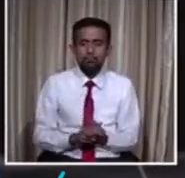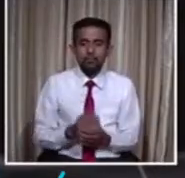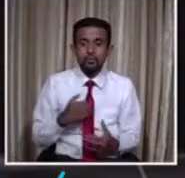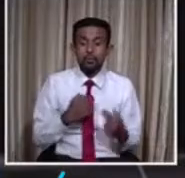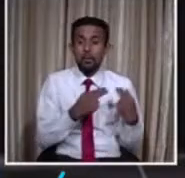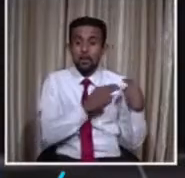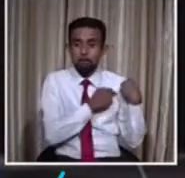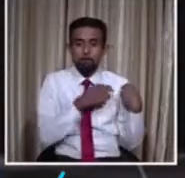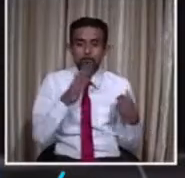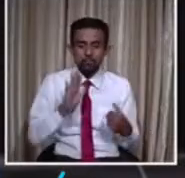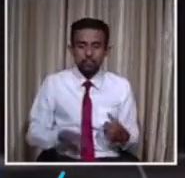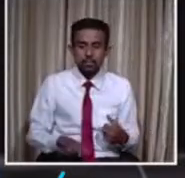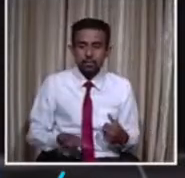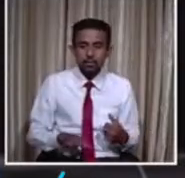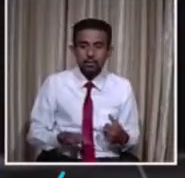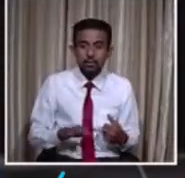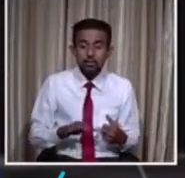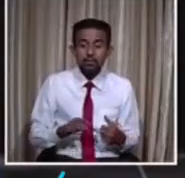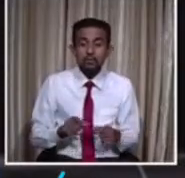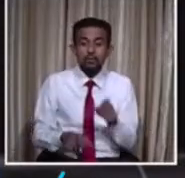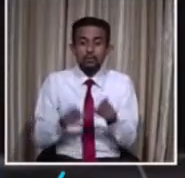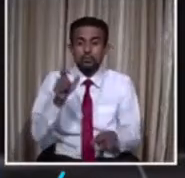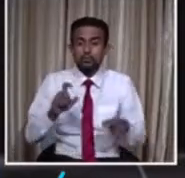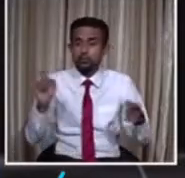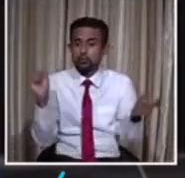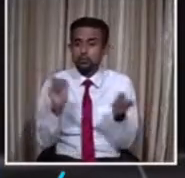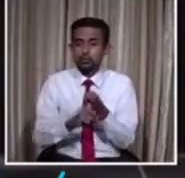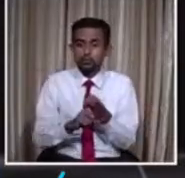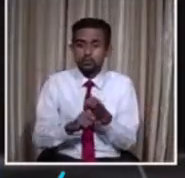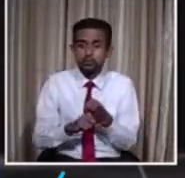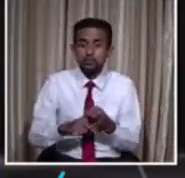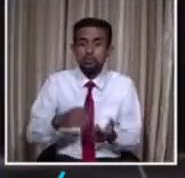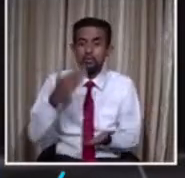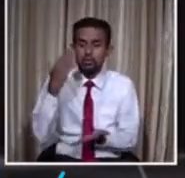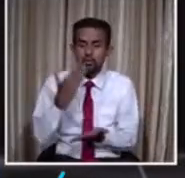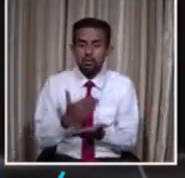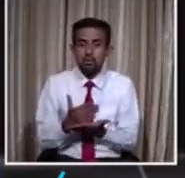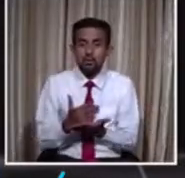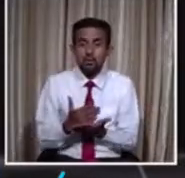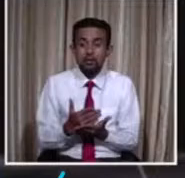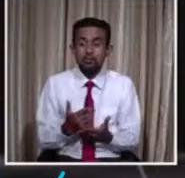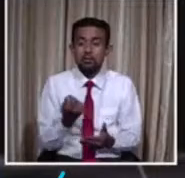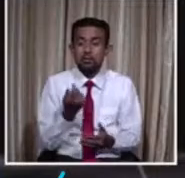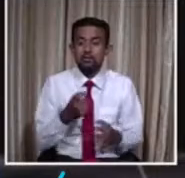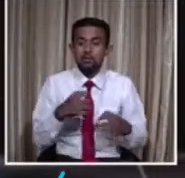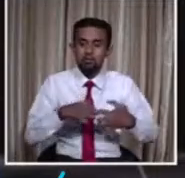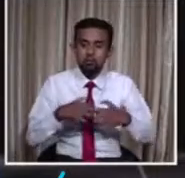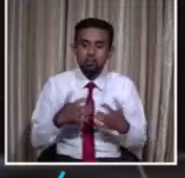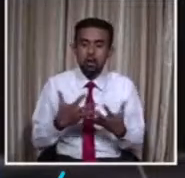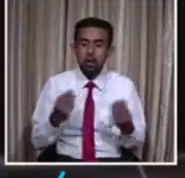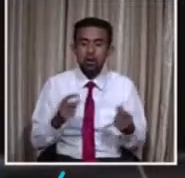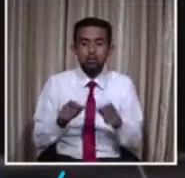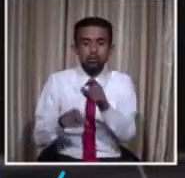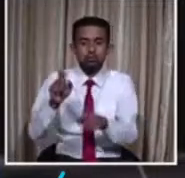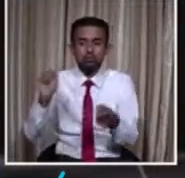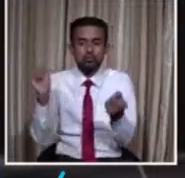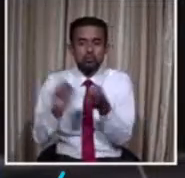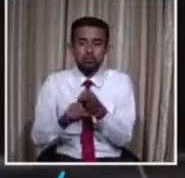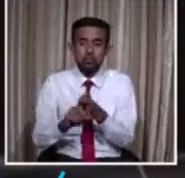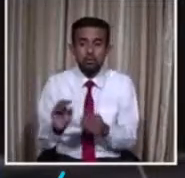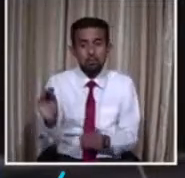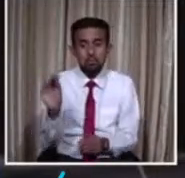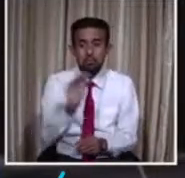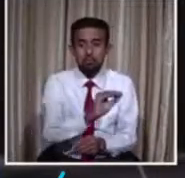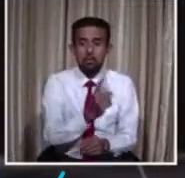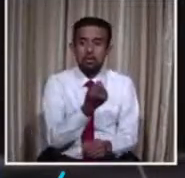kini maktienwa, manusia apadab meratat etibenya kevalak kala, me arti kapadab engudein, manusia apadab abad perlunut,